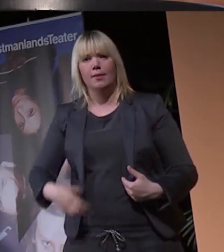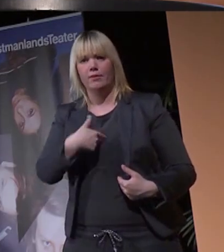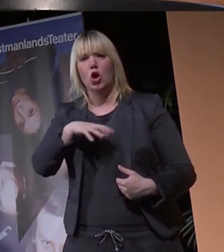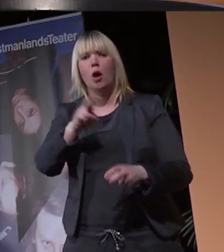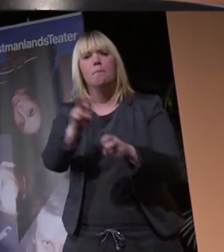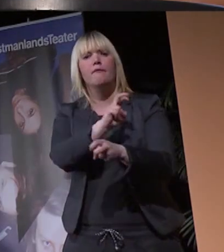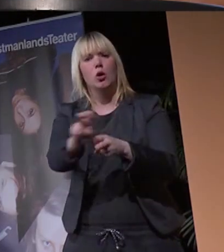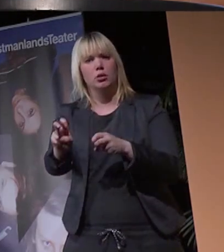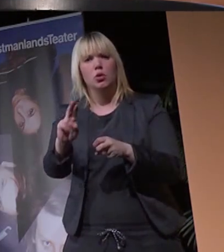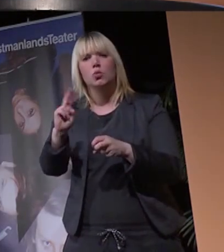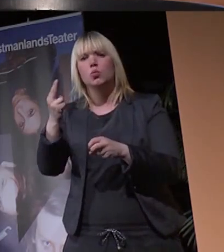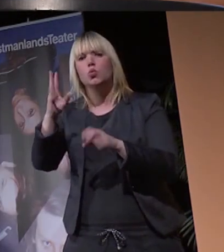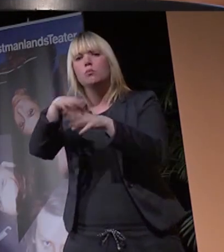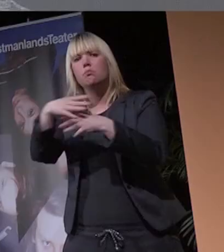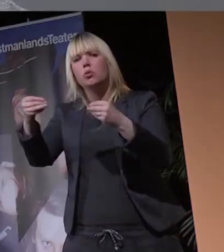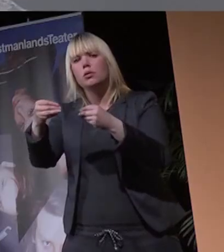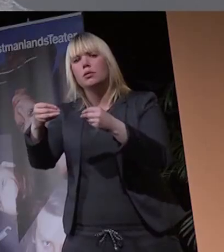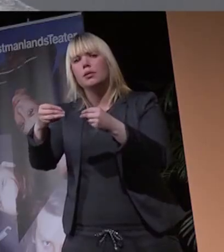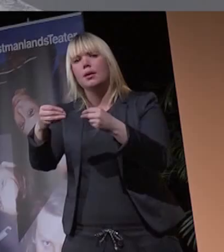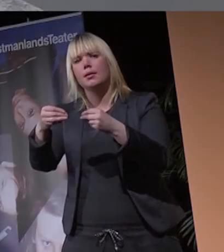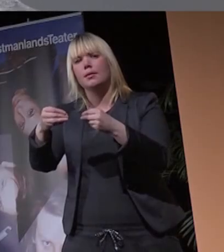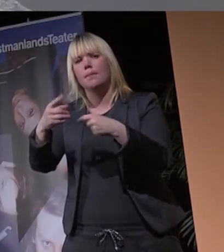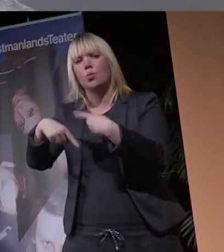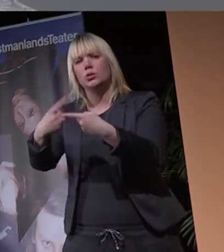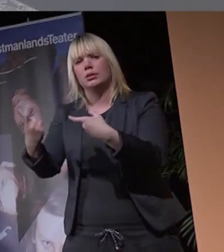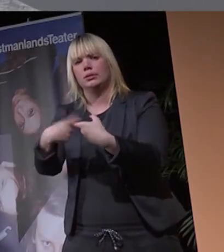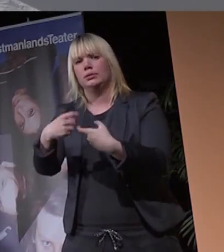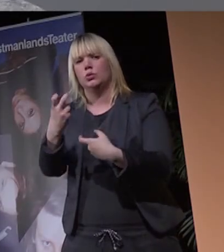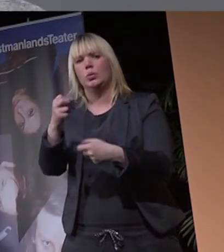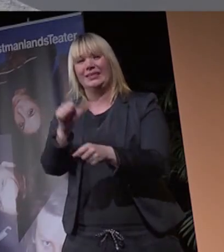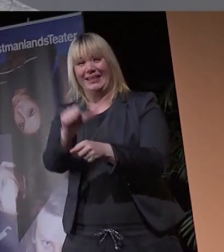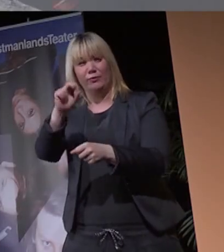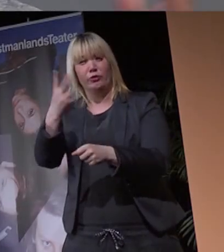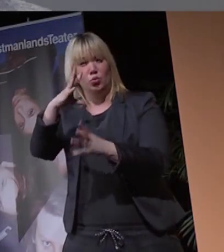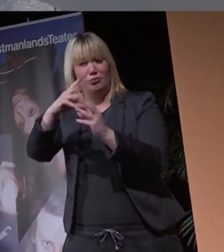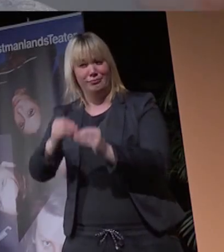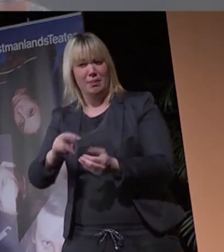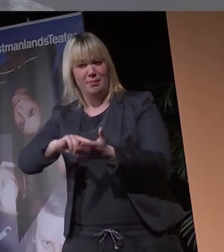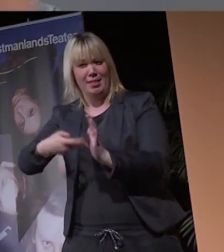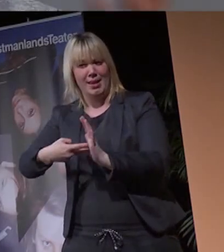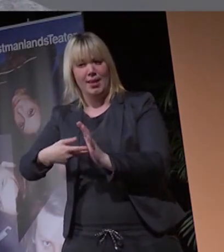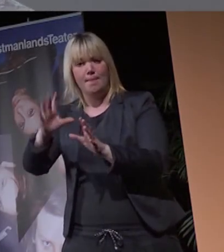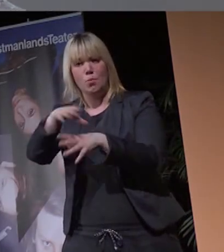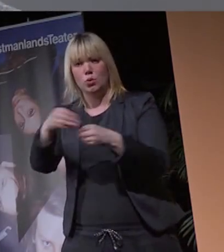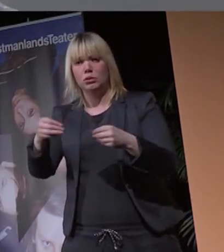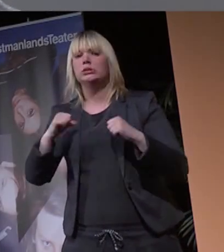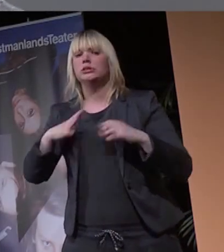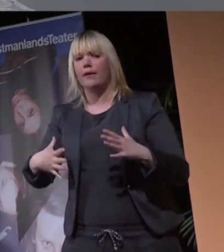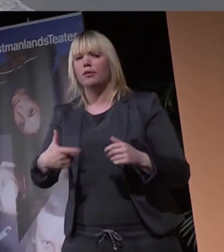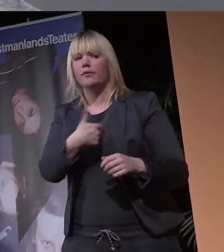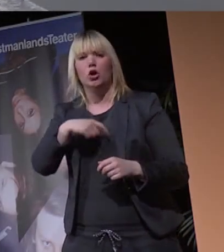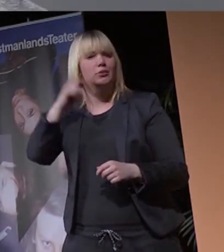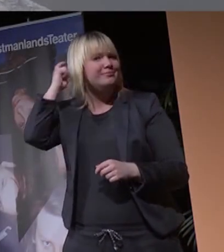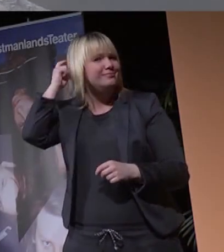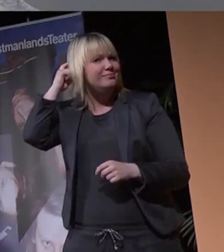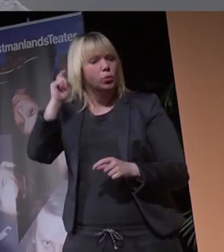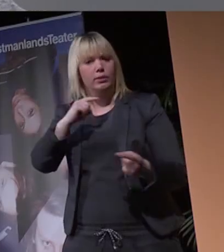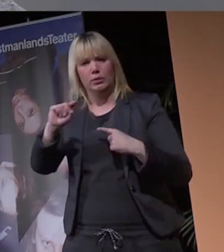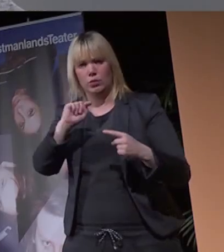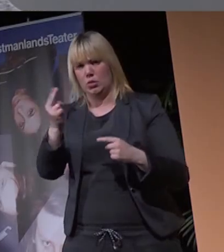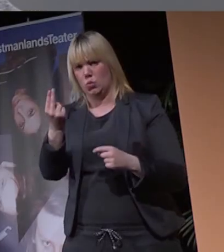myndighet hur de driver. Och det ber jag inte heller. Nej, vad bra, för då får jag ju sparken. Det var ju så. Jag bara konstaterade ett sånt faktum. Ja.